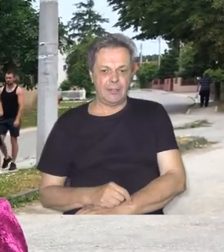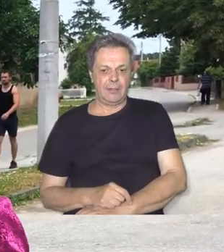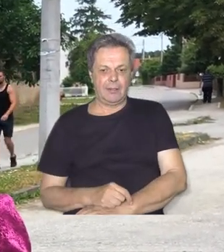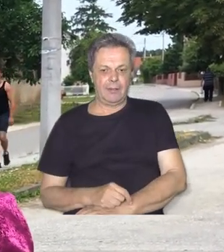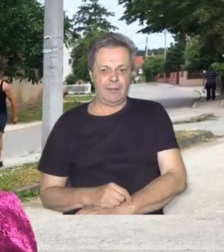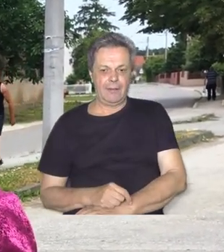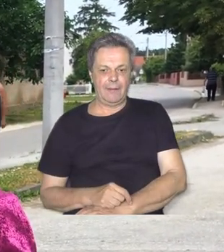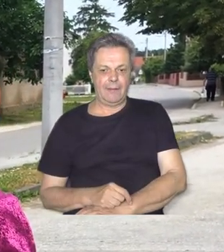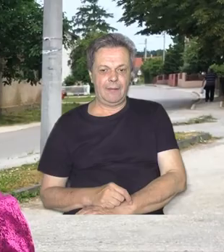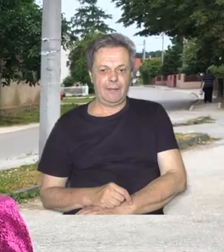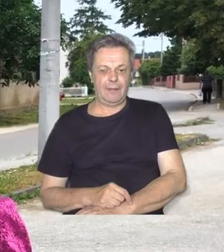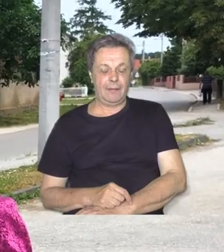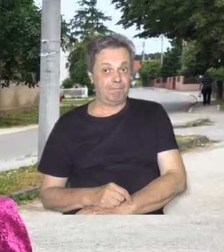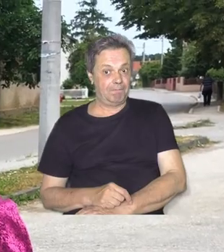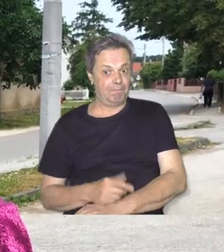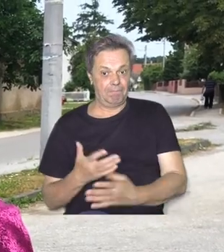životinja?